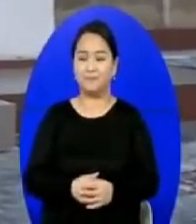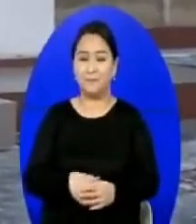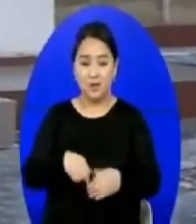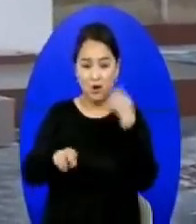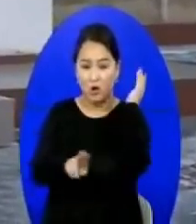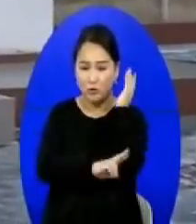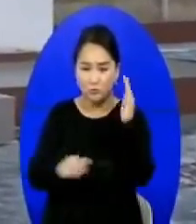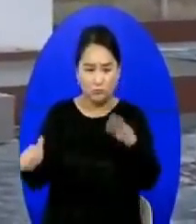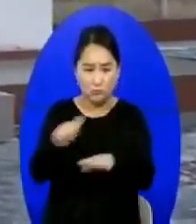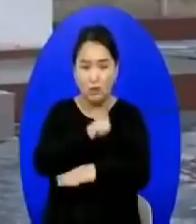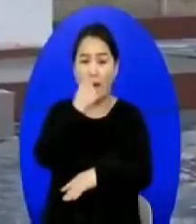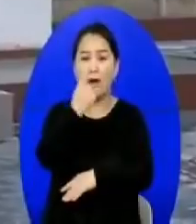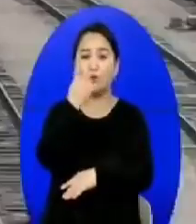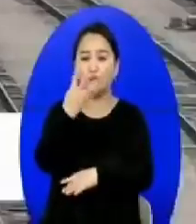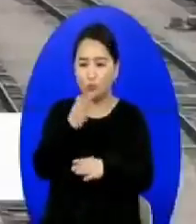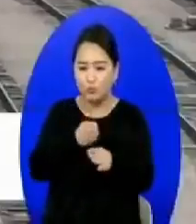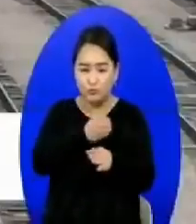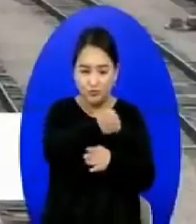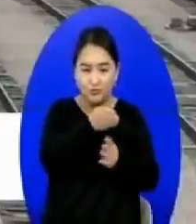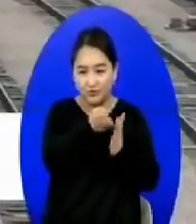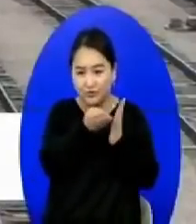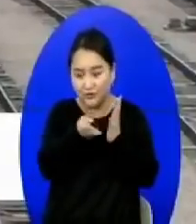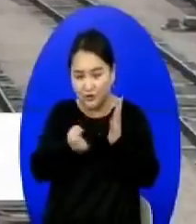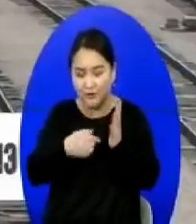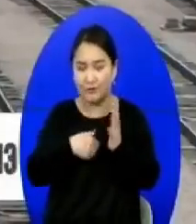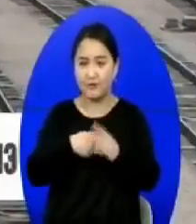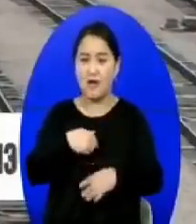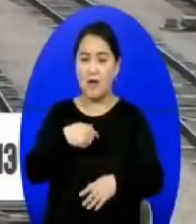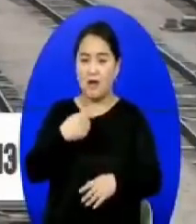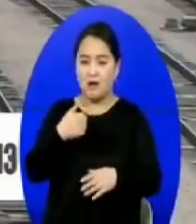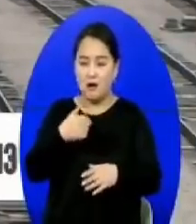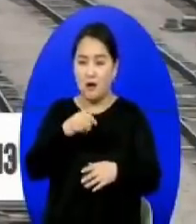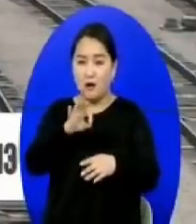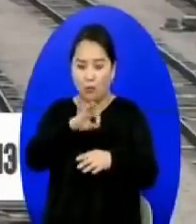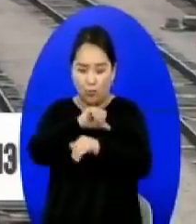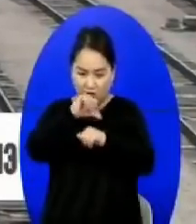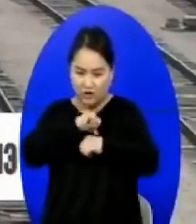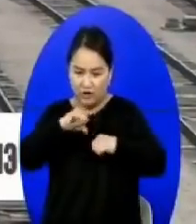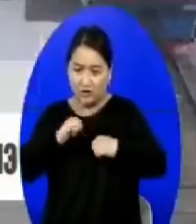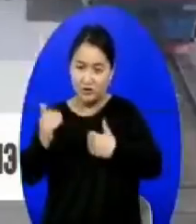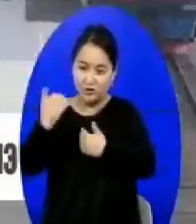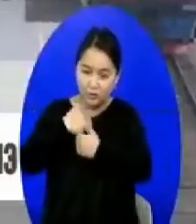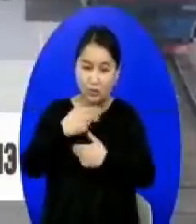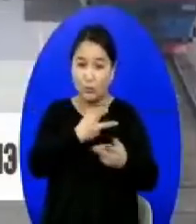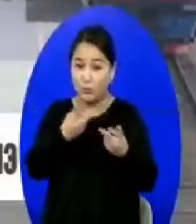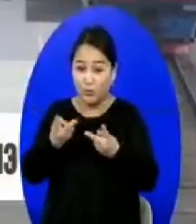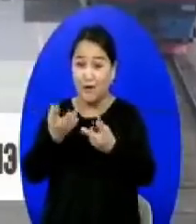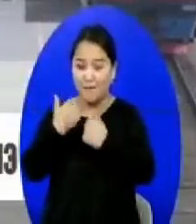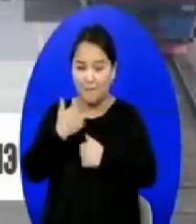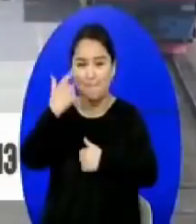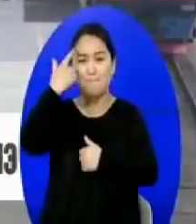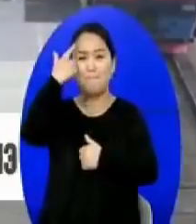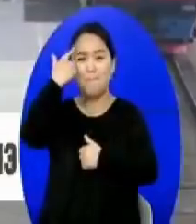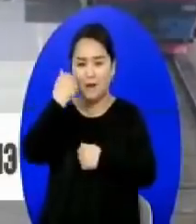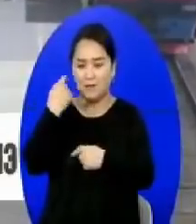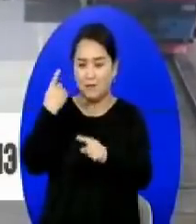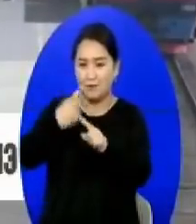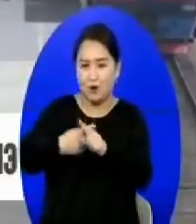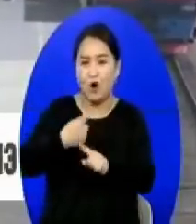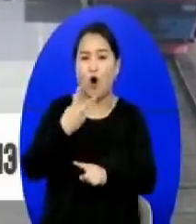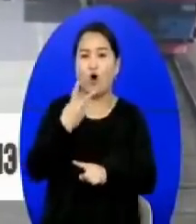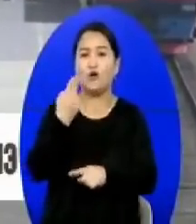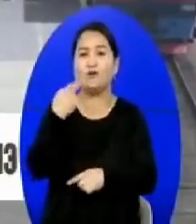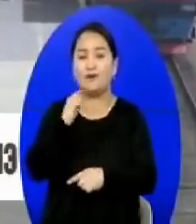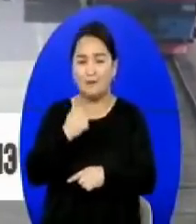Өдөр бүр 14 чиглэлд 16 гал тэрэг хоногтой 100,000 гаруй зорчигч төмөр замын тээврээр үйлчлүүлдэг. Энэ тоо маргаашнаас 2 дахин өсөх төлөв